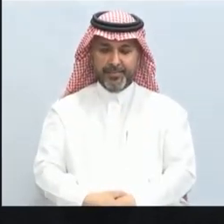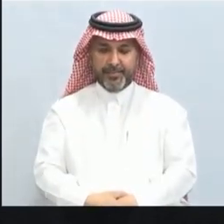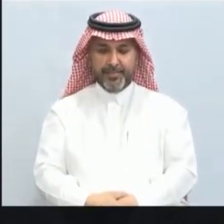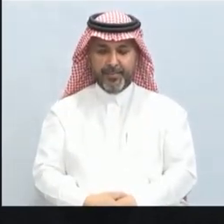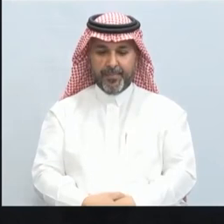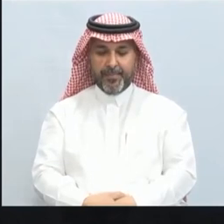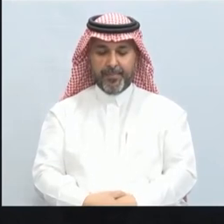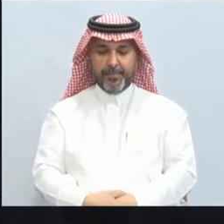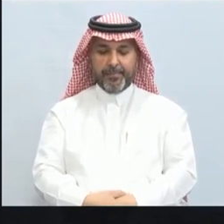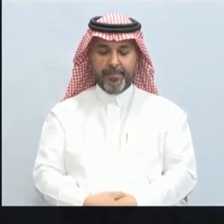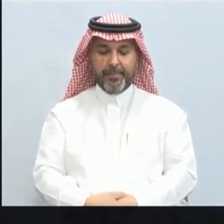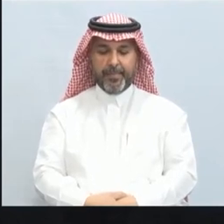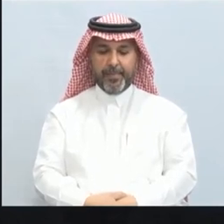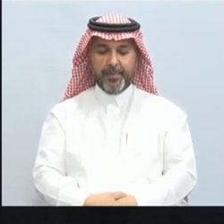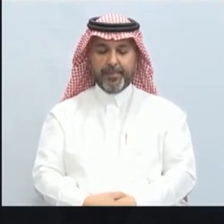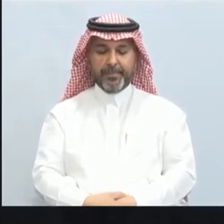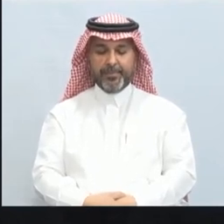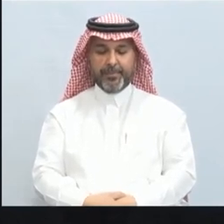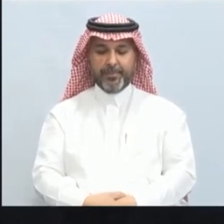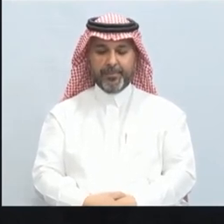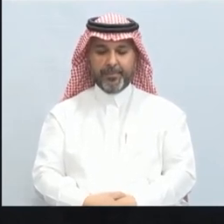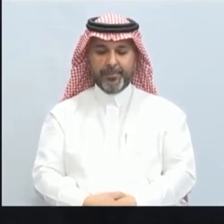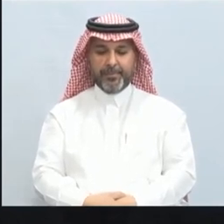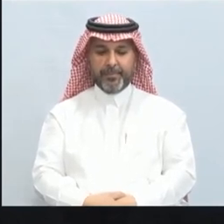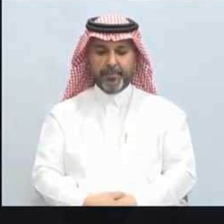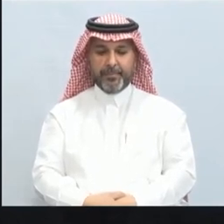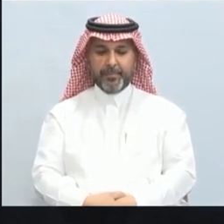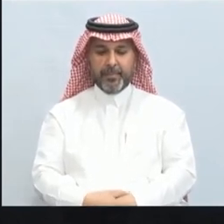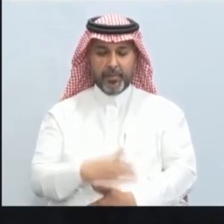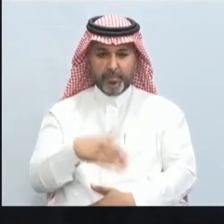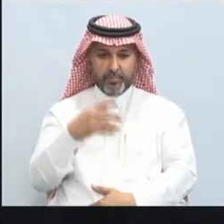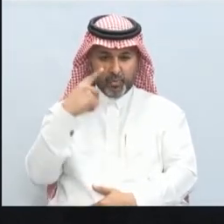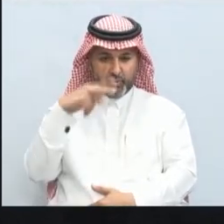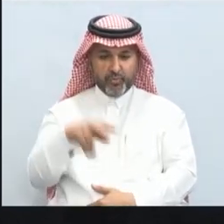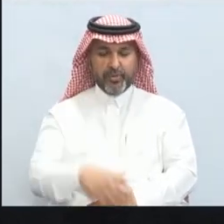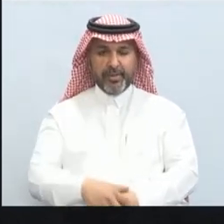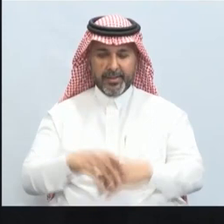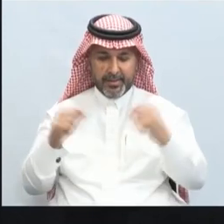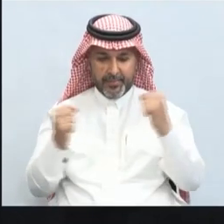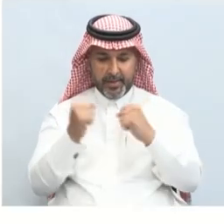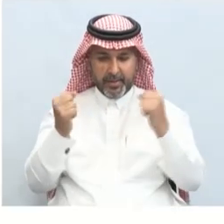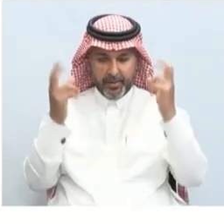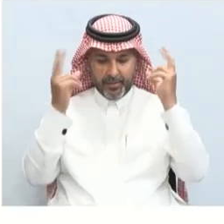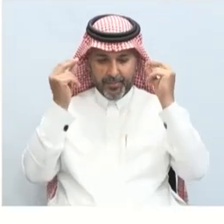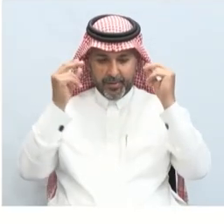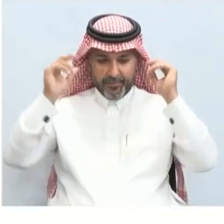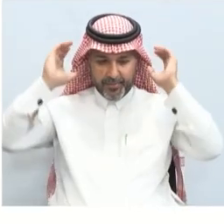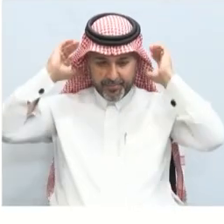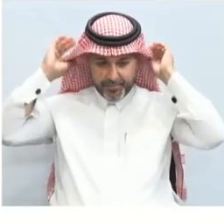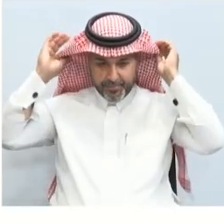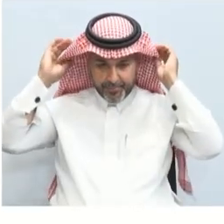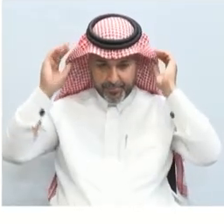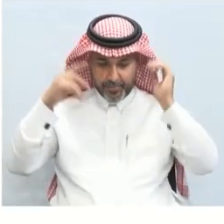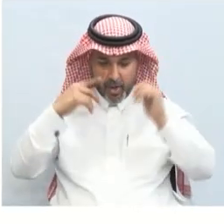الحادثه وصلنا الى نفس النتيجه الجميله ما رايكم نشوف اسئله تحقق من فهمك يلا نبدا